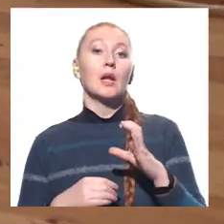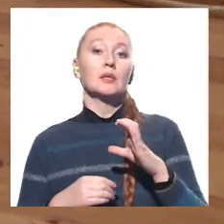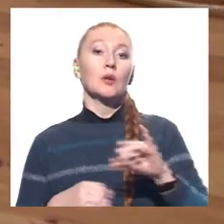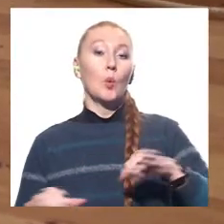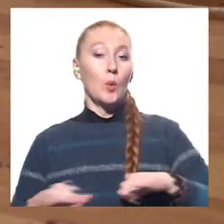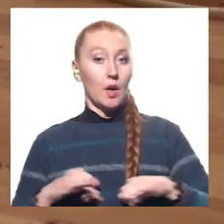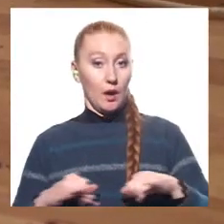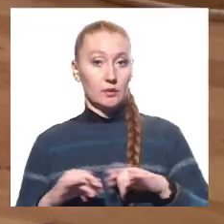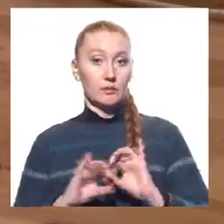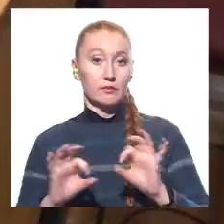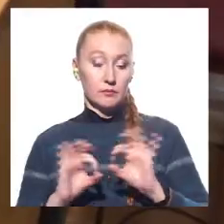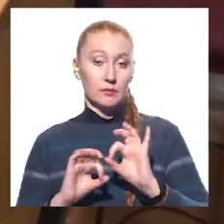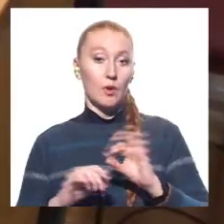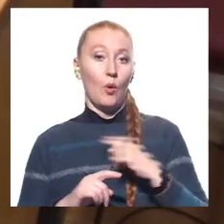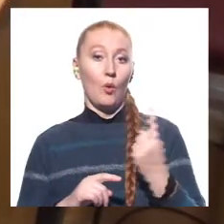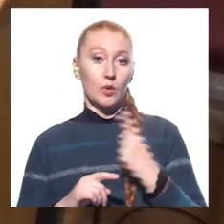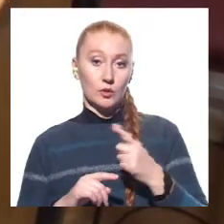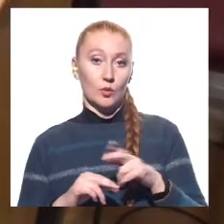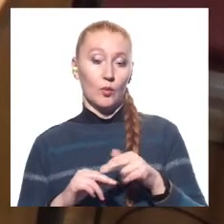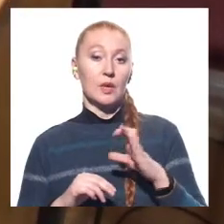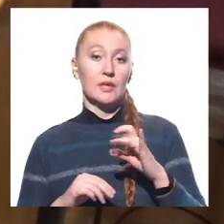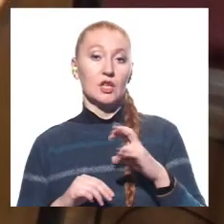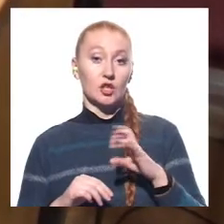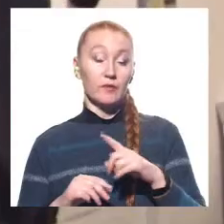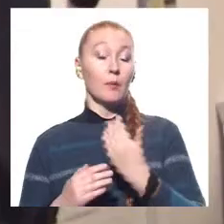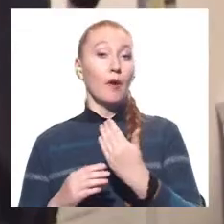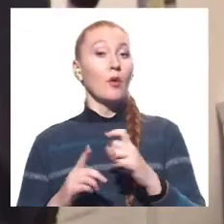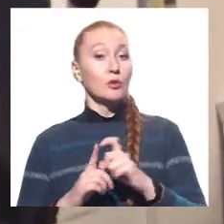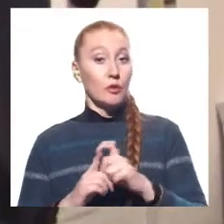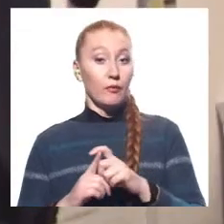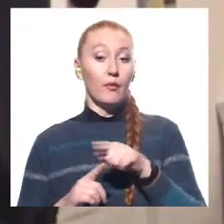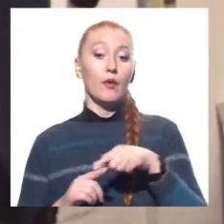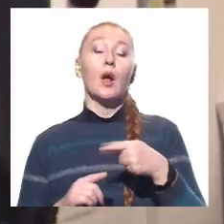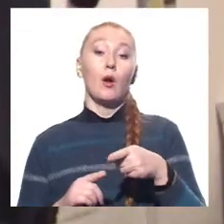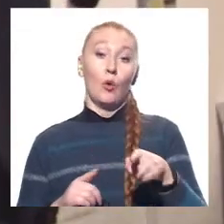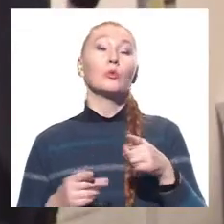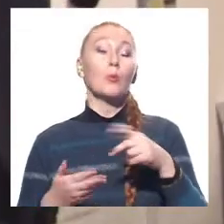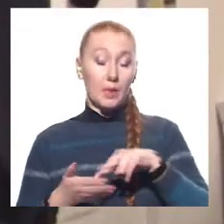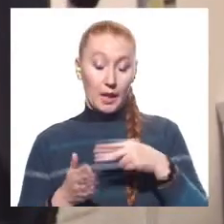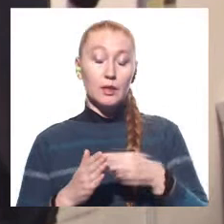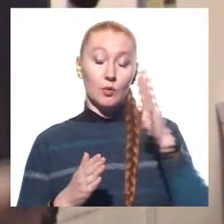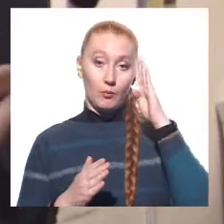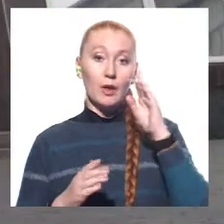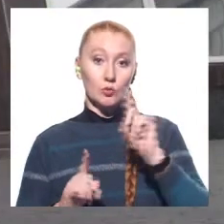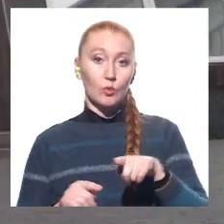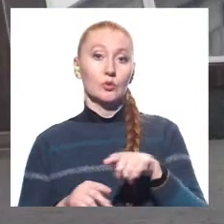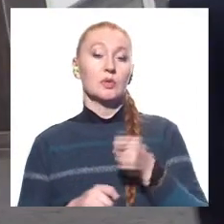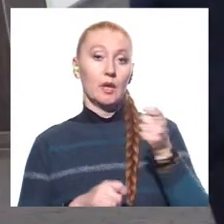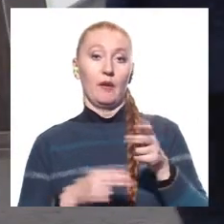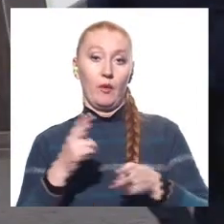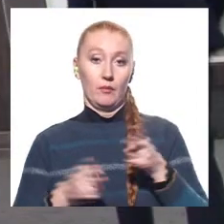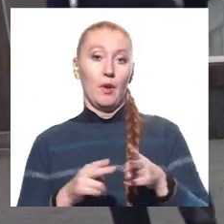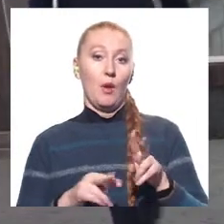як хуліганство, розповіла речниця обласної поліції Ганна Старчевська. За словами Вірослава Цюп'яка, він також планує подавати заяву до поліції.